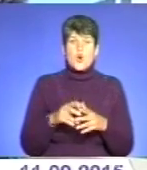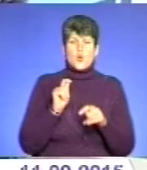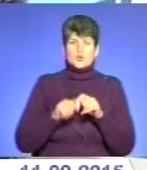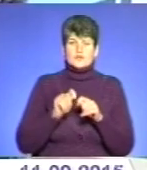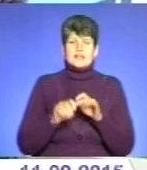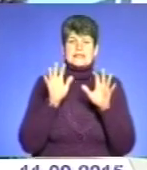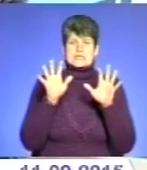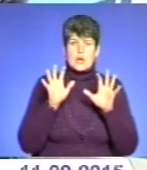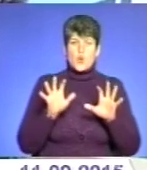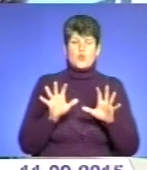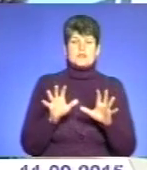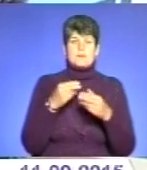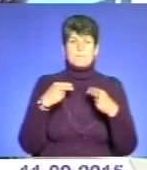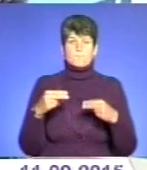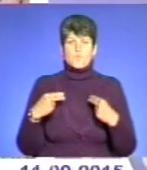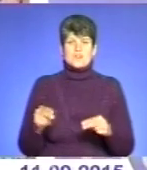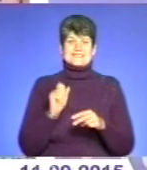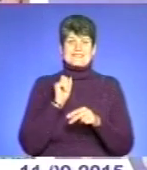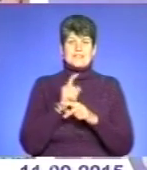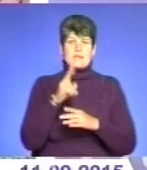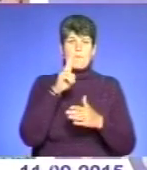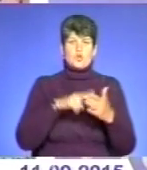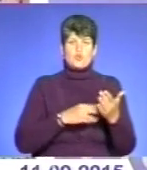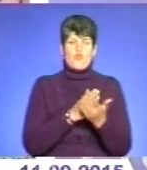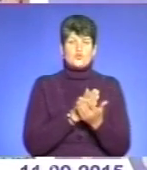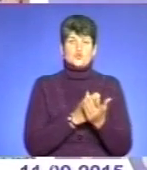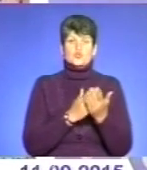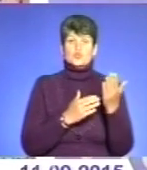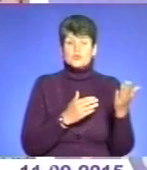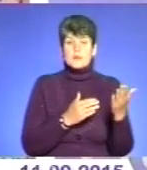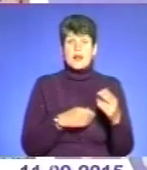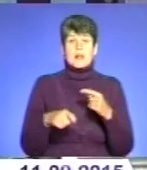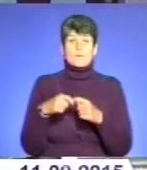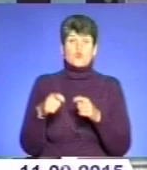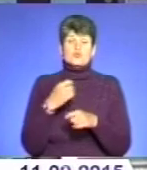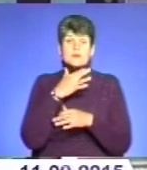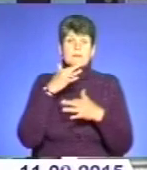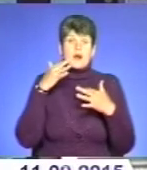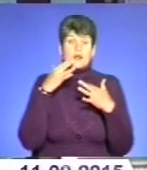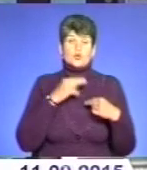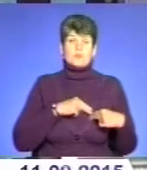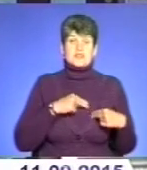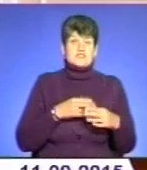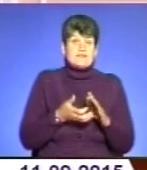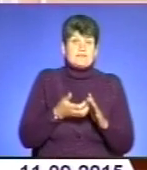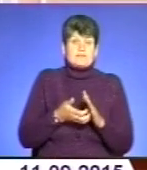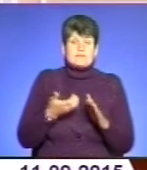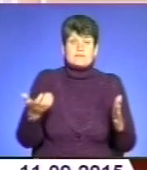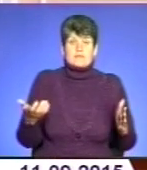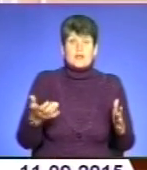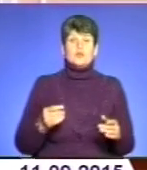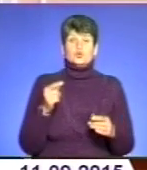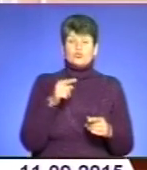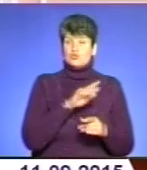законність продажу підакцизних товарів – завдання податкової служби. Але порушень багато, працівників не вистачає, тож